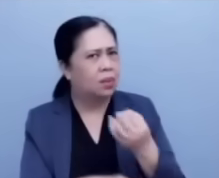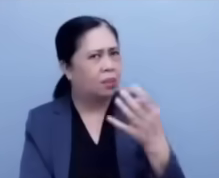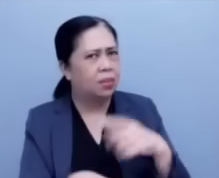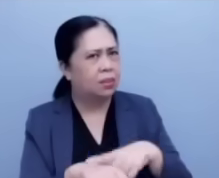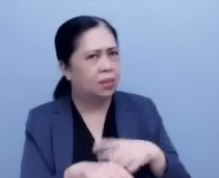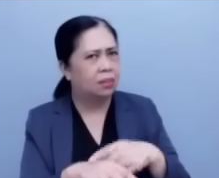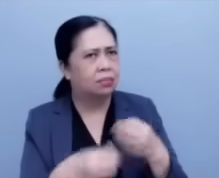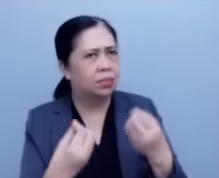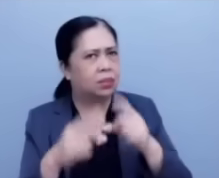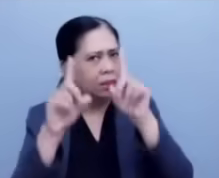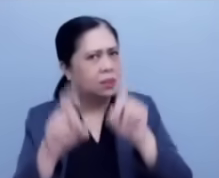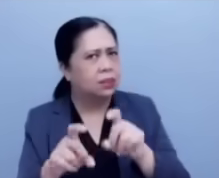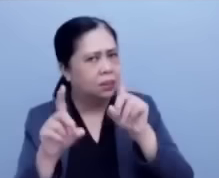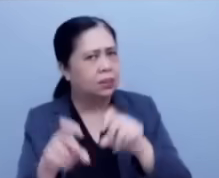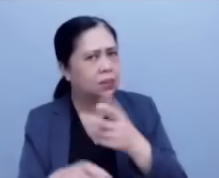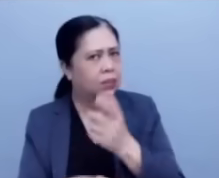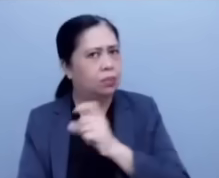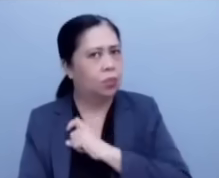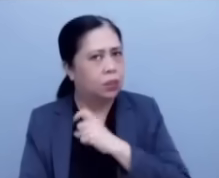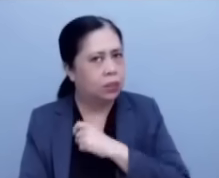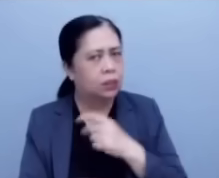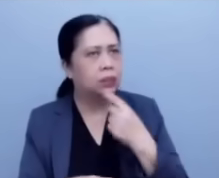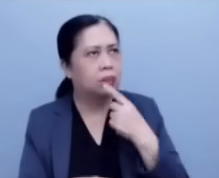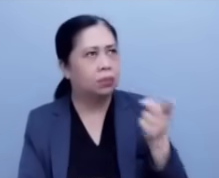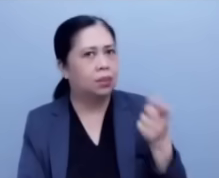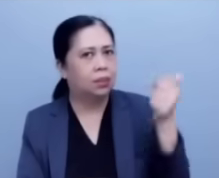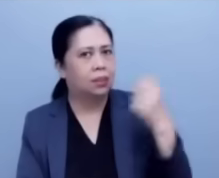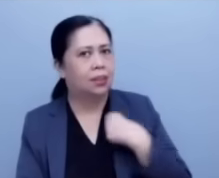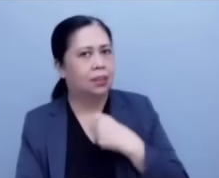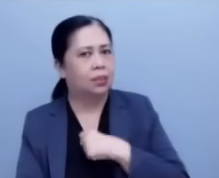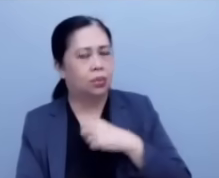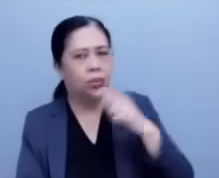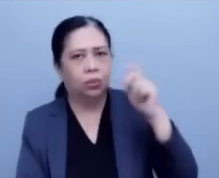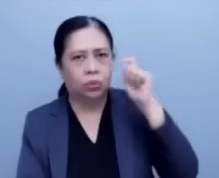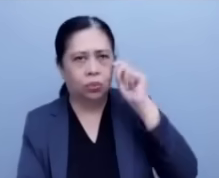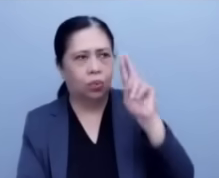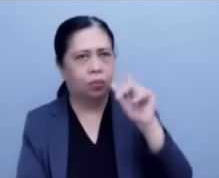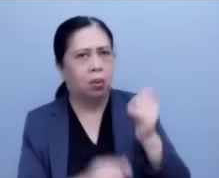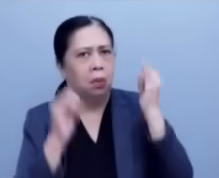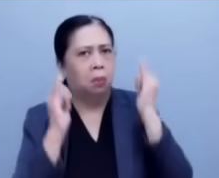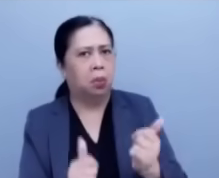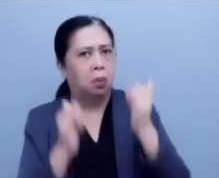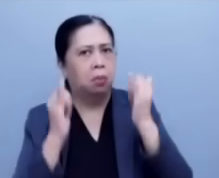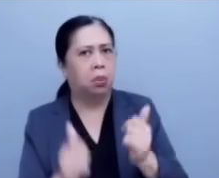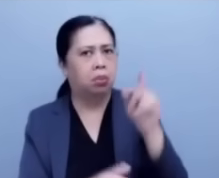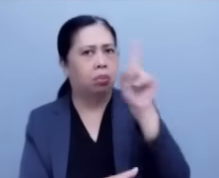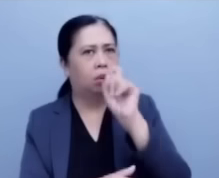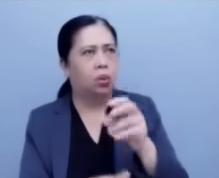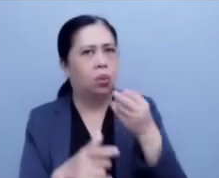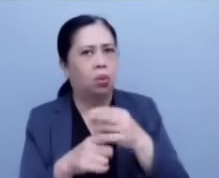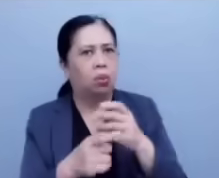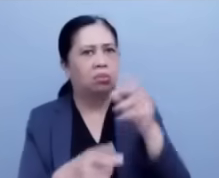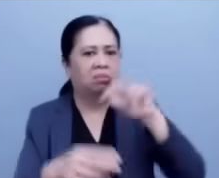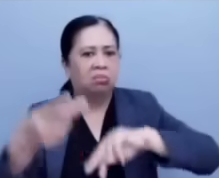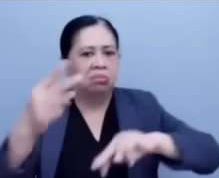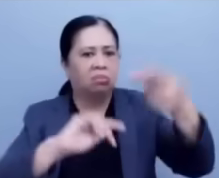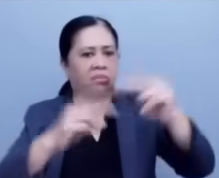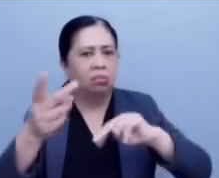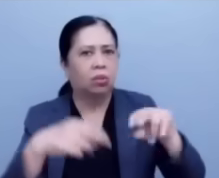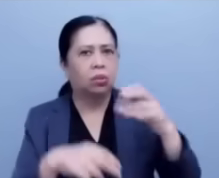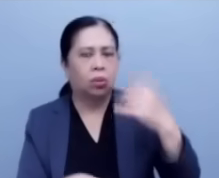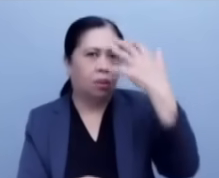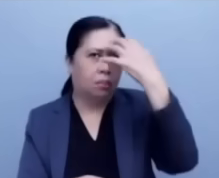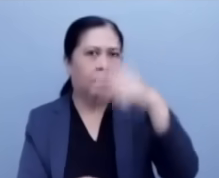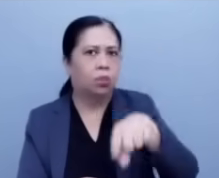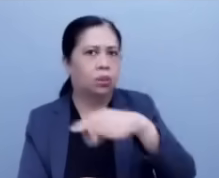neuropsychiatric exam sa mga pulis? Ang sabi po kasi ni Senator Tulfo, pare-pareho lang daw yung tanong o kaya binabalik-baliktad lang kaya namememorize na raw yung